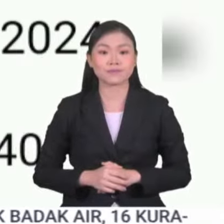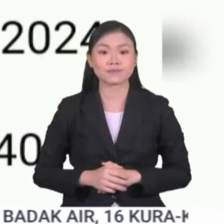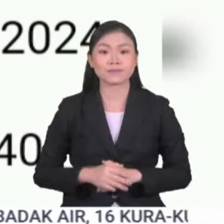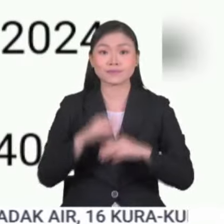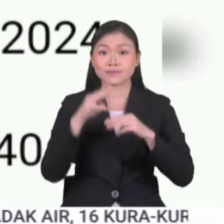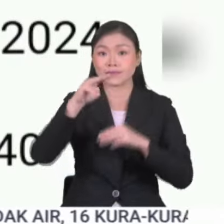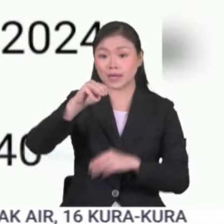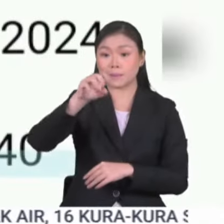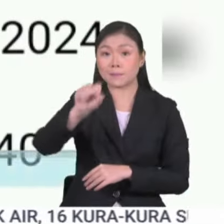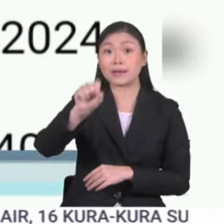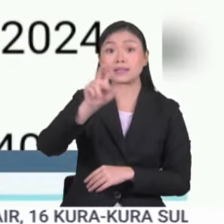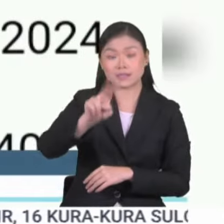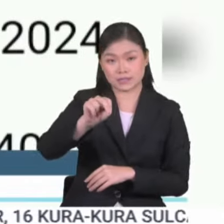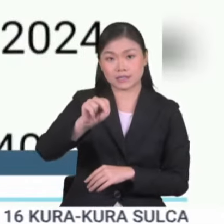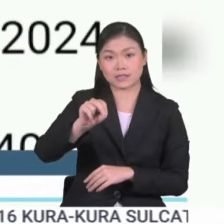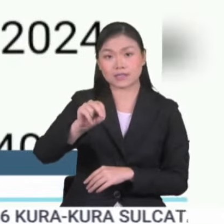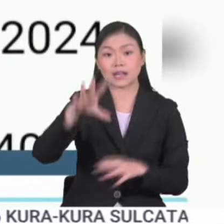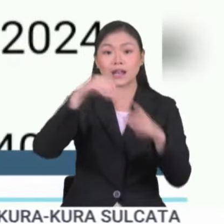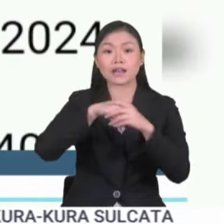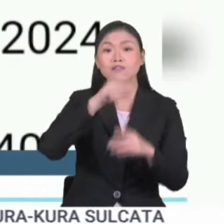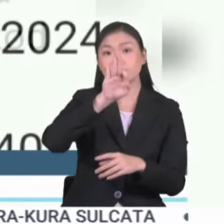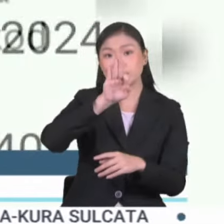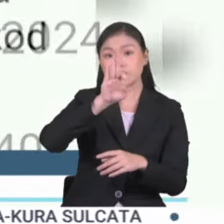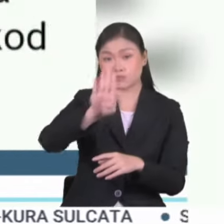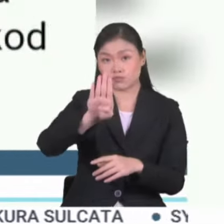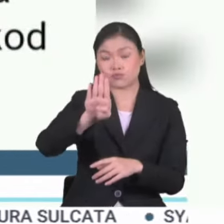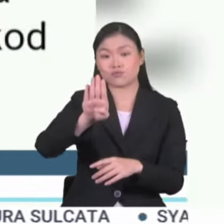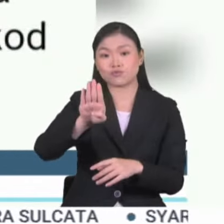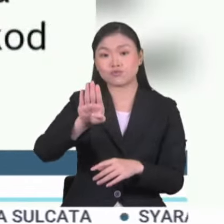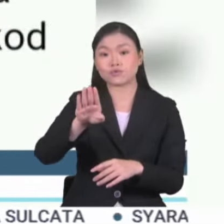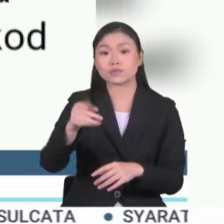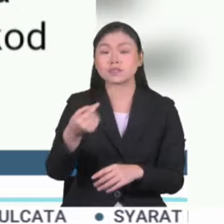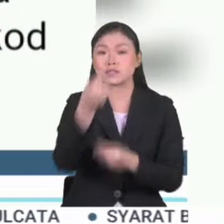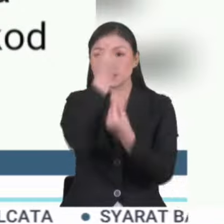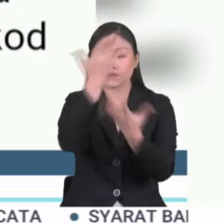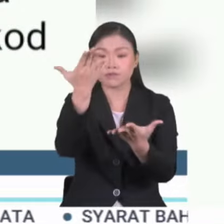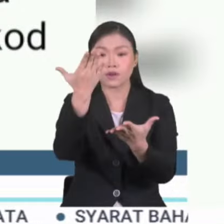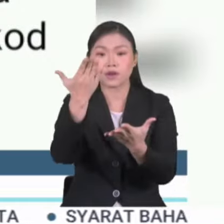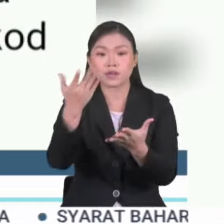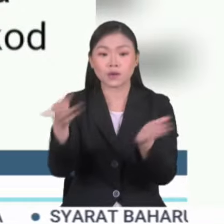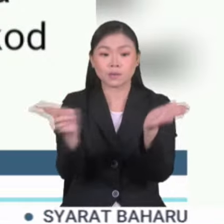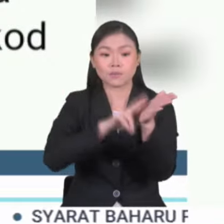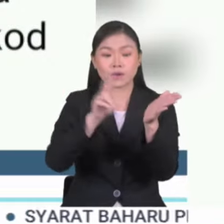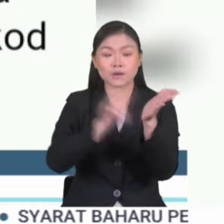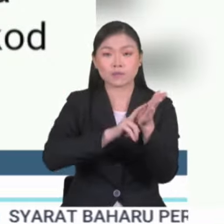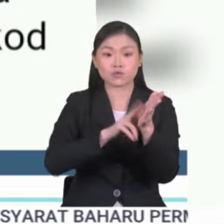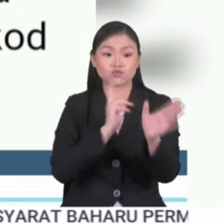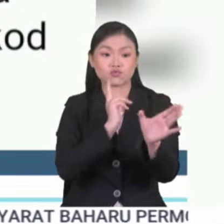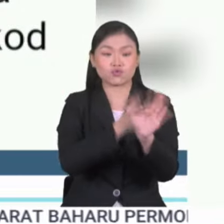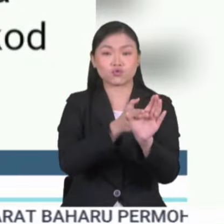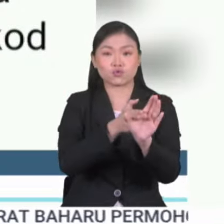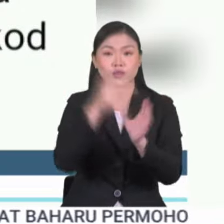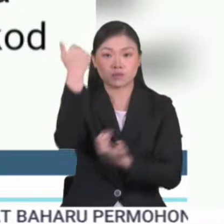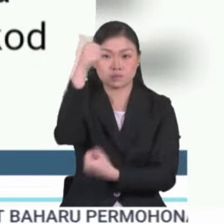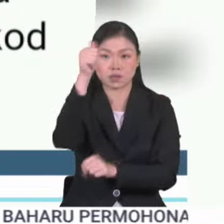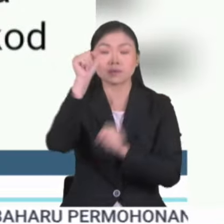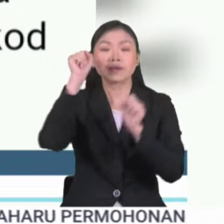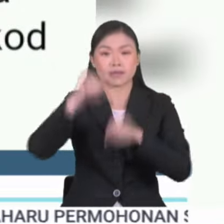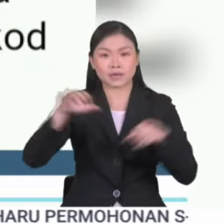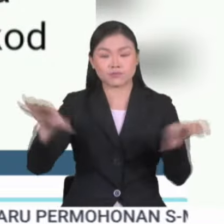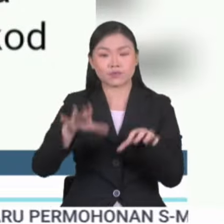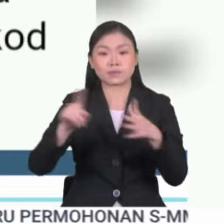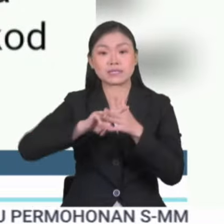Majlis Sukan Negara MSN dalam satu hantaran di laman Facebook rasminya memaklumkan pendaftaran bagi menyertai sukan itu boleh